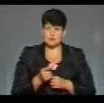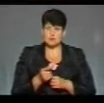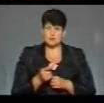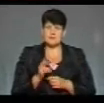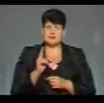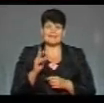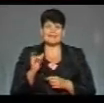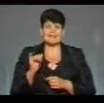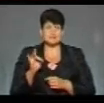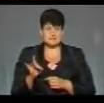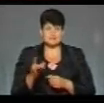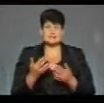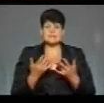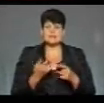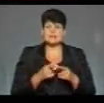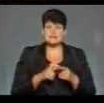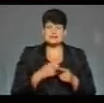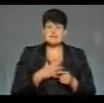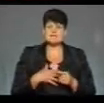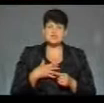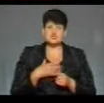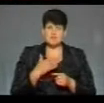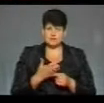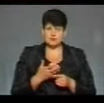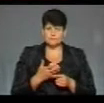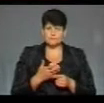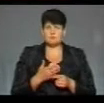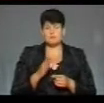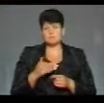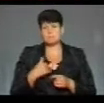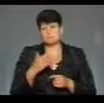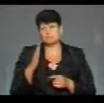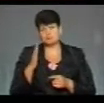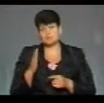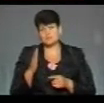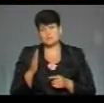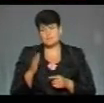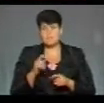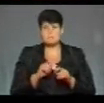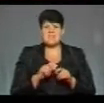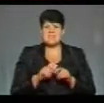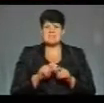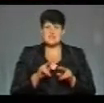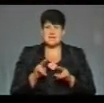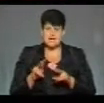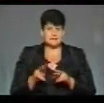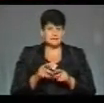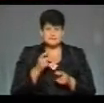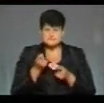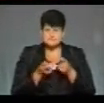кору, наскільки це важливо. Тому ми будемо перевіряти